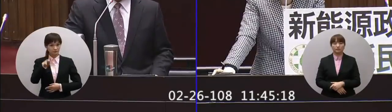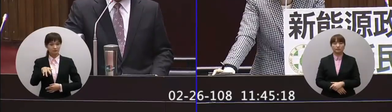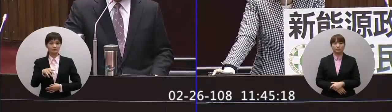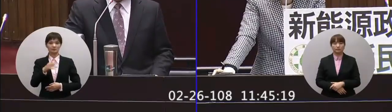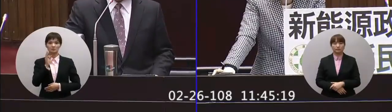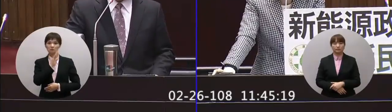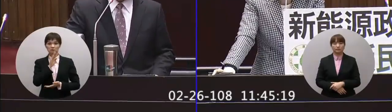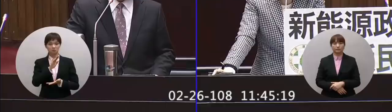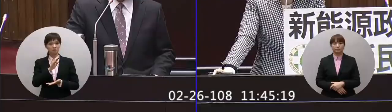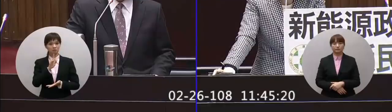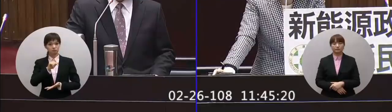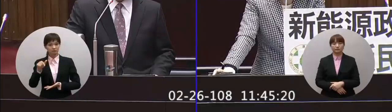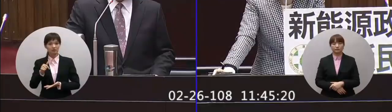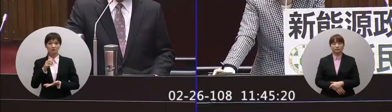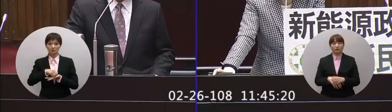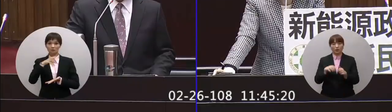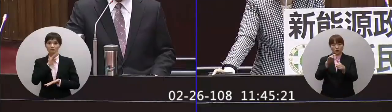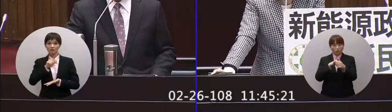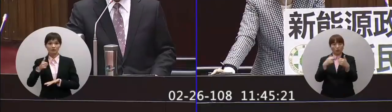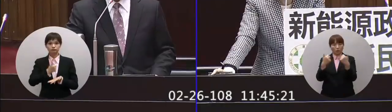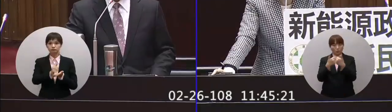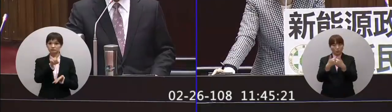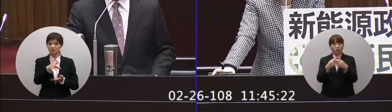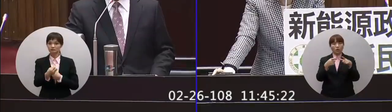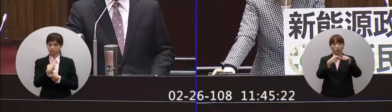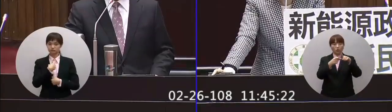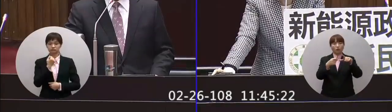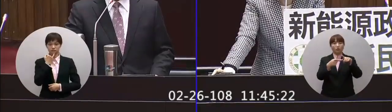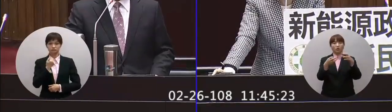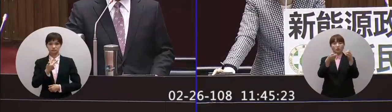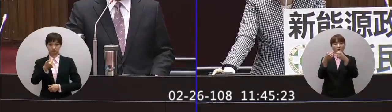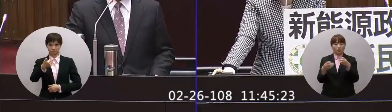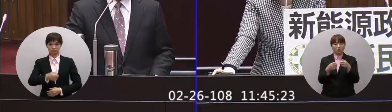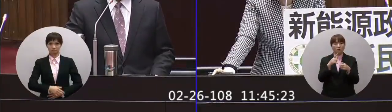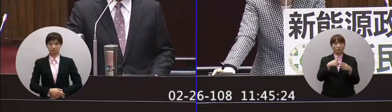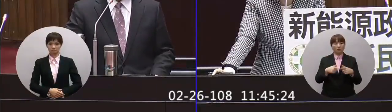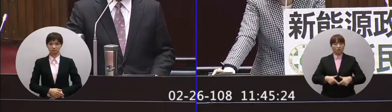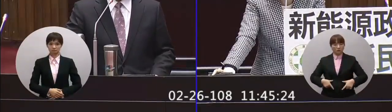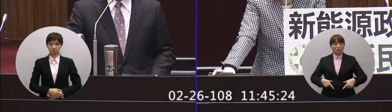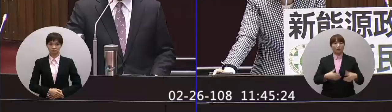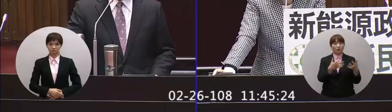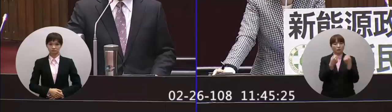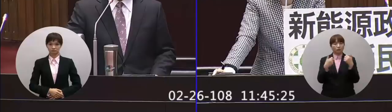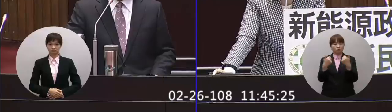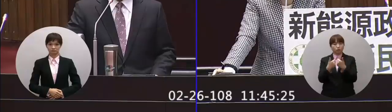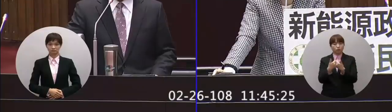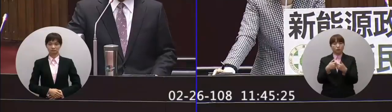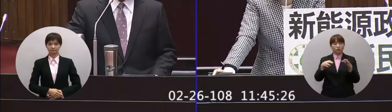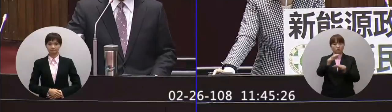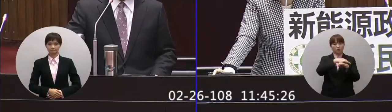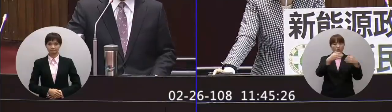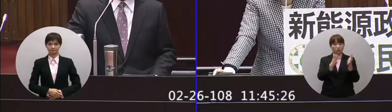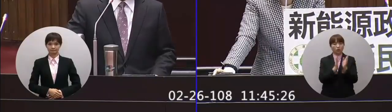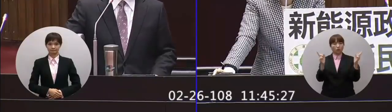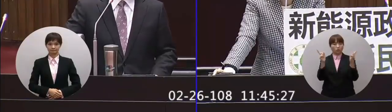何尝好， 就是透过一个会议公开的对谈。这个苏院长你们敢不敢接受暂帖、哦、经济部敢不敢